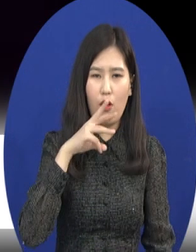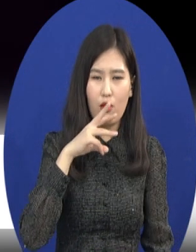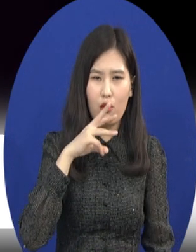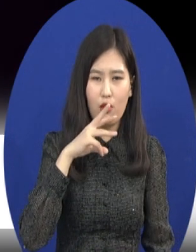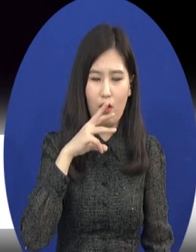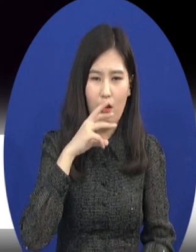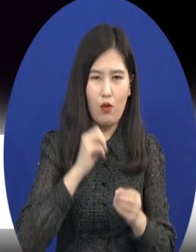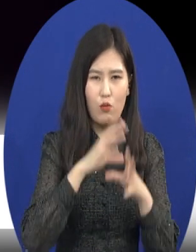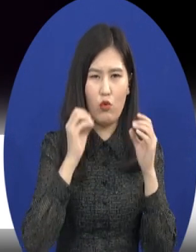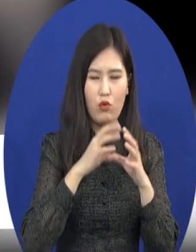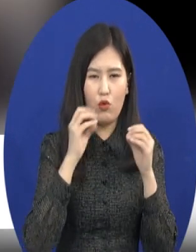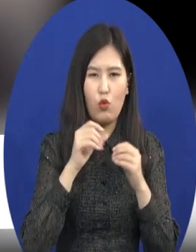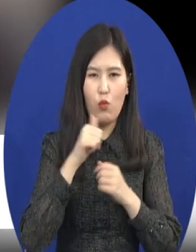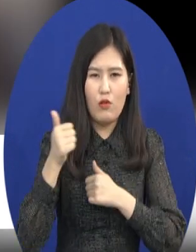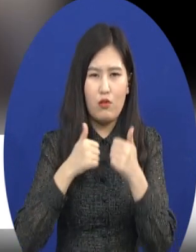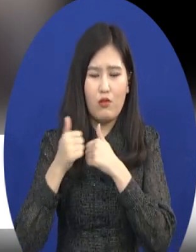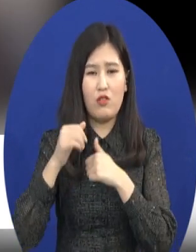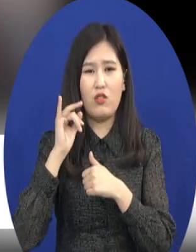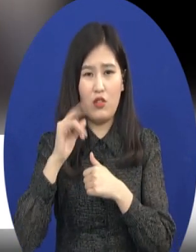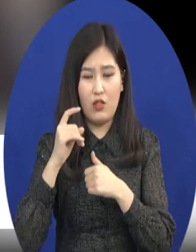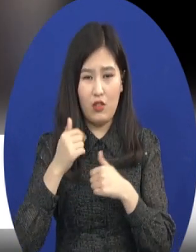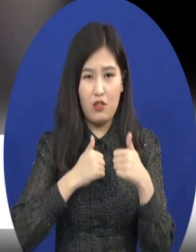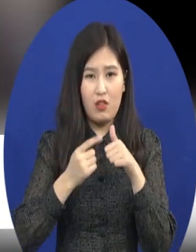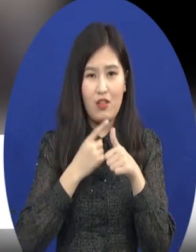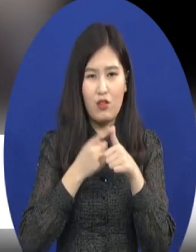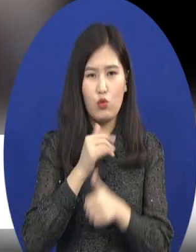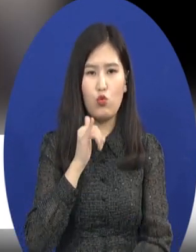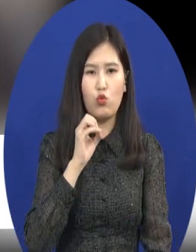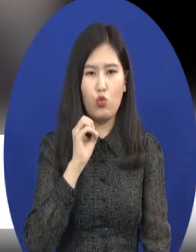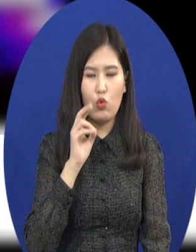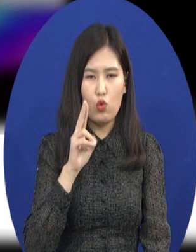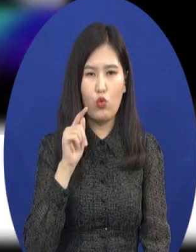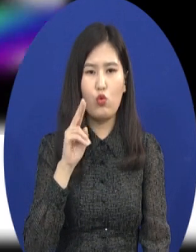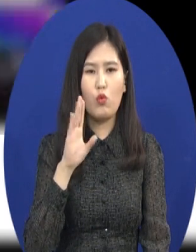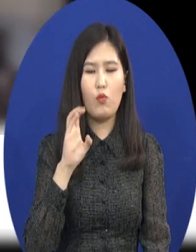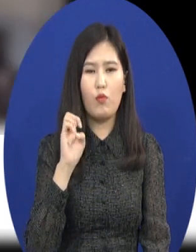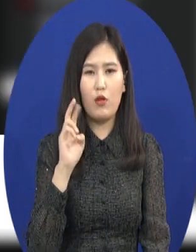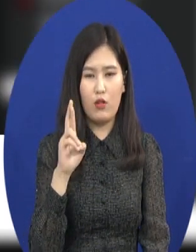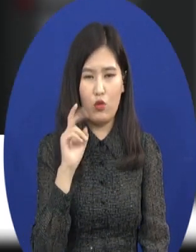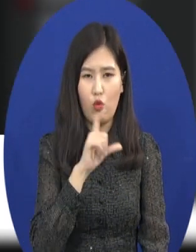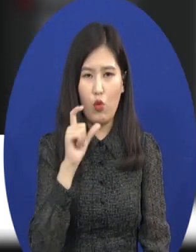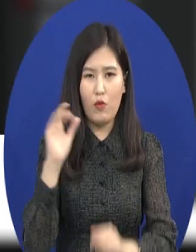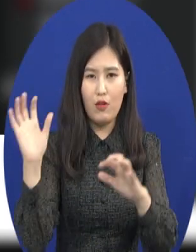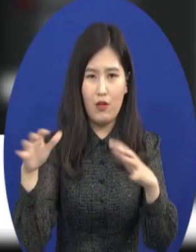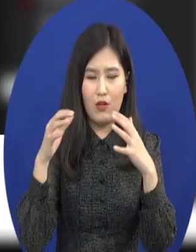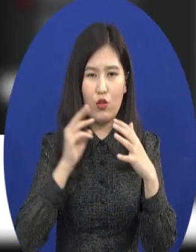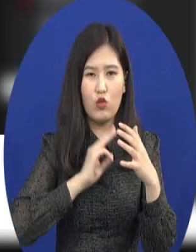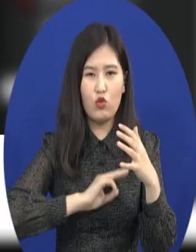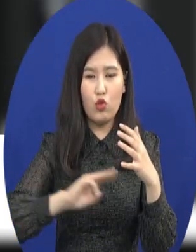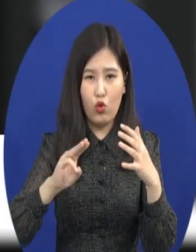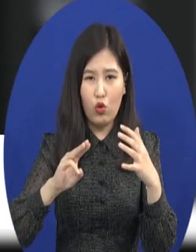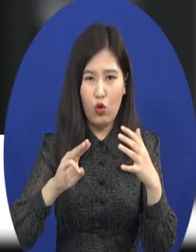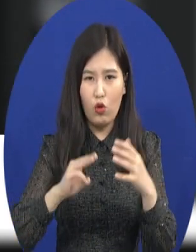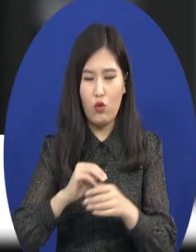нь ч бий. Хүмүүсийн анхаарлыг татах, олон дагагчтай болох хүслээр гэмт хэргийн шин чанартай нэвтрүүлэг цацаж, бусдад буруу дуурайлал болж байгаа хүмүүс ч энд